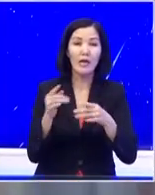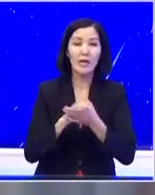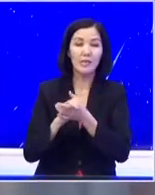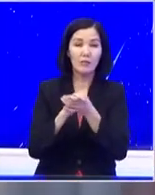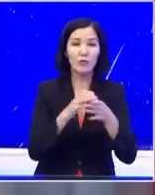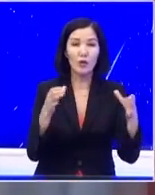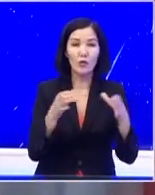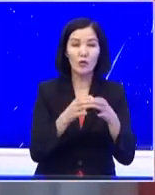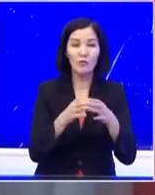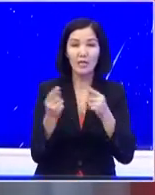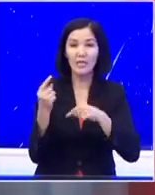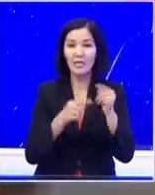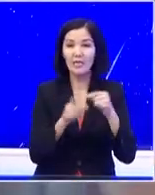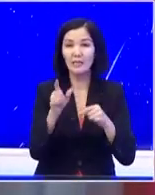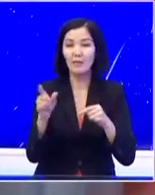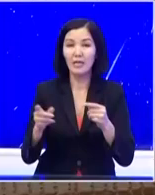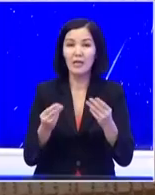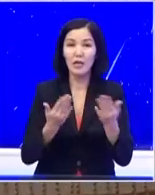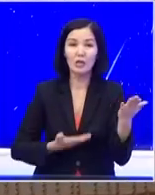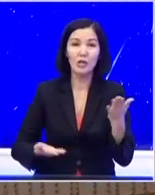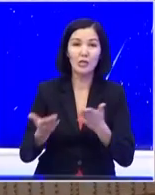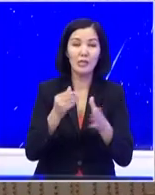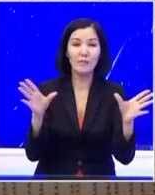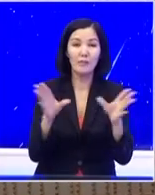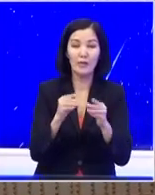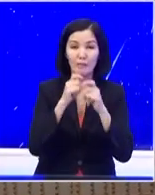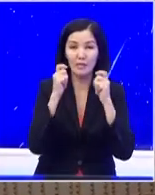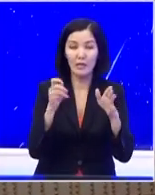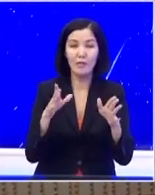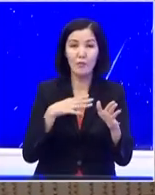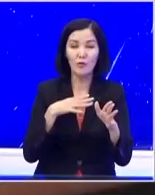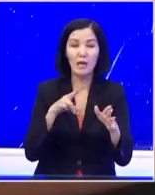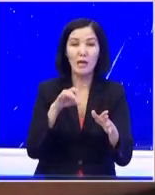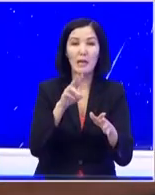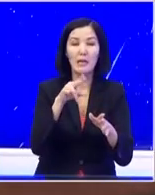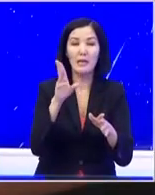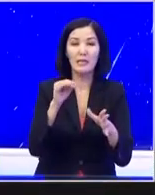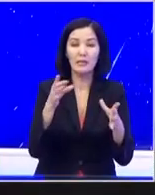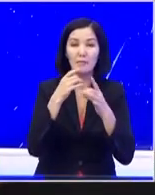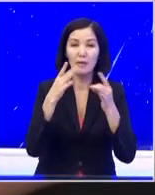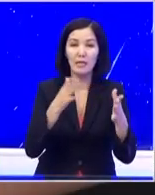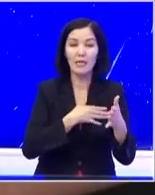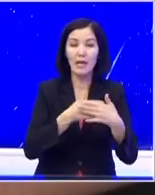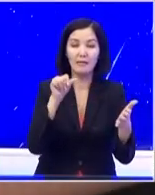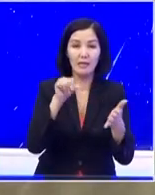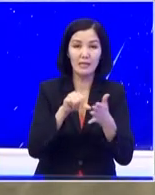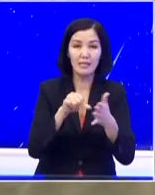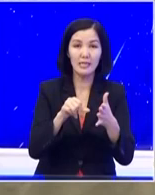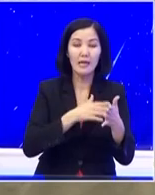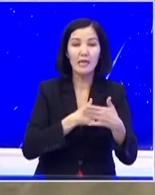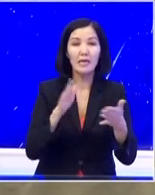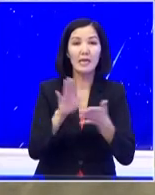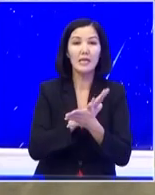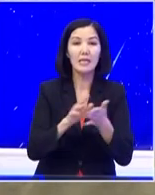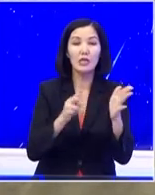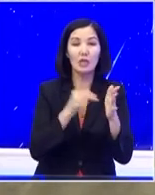мен жеке кәсіпкерлер, сонымен қатар лидер еріктілер ұйымы да мерекенің берекелі өтуіне атсалысты. Еріктілер қатарында